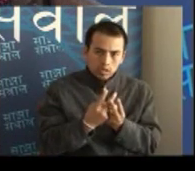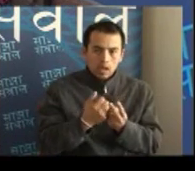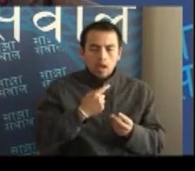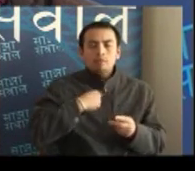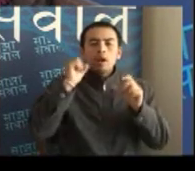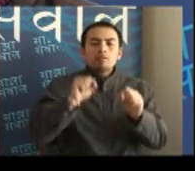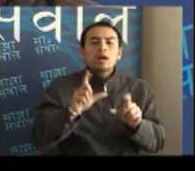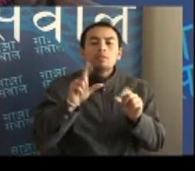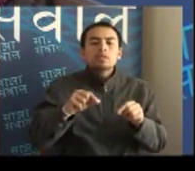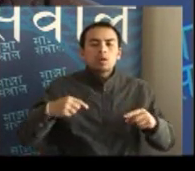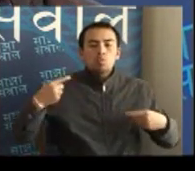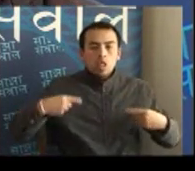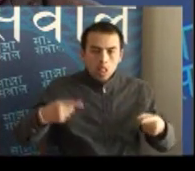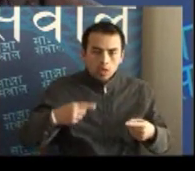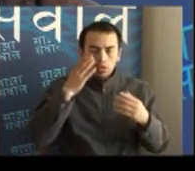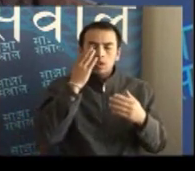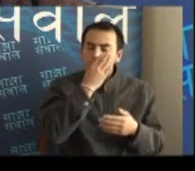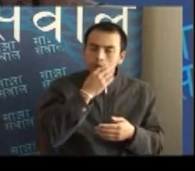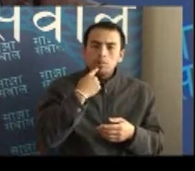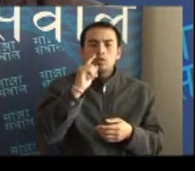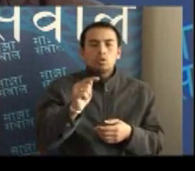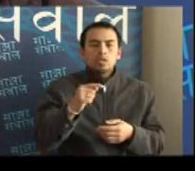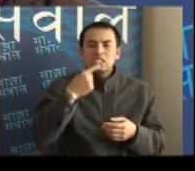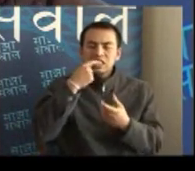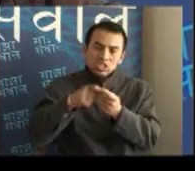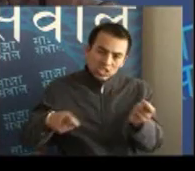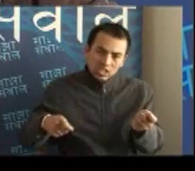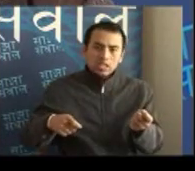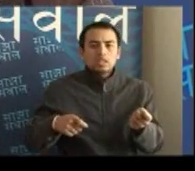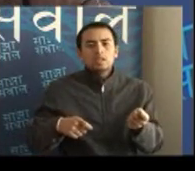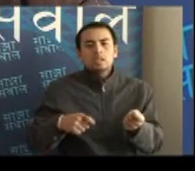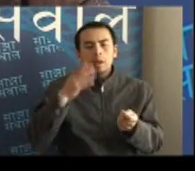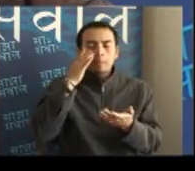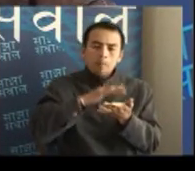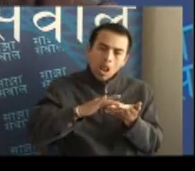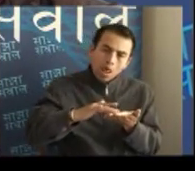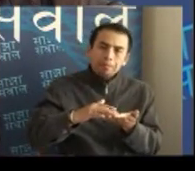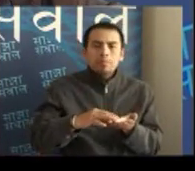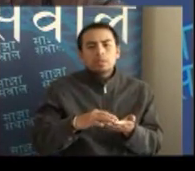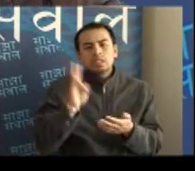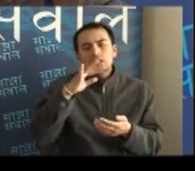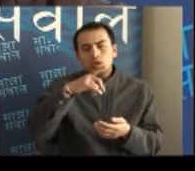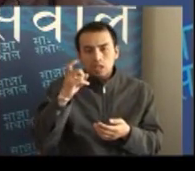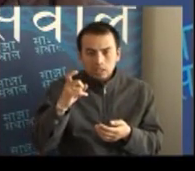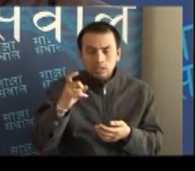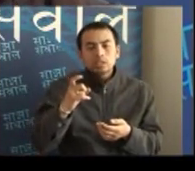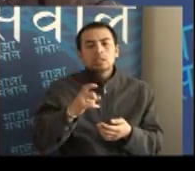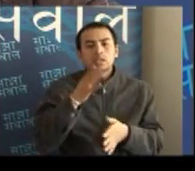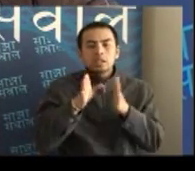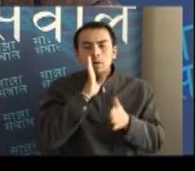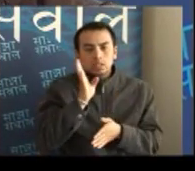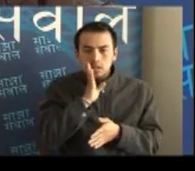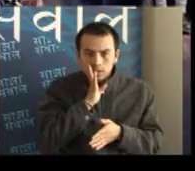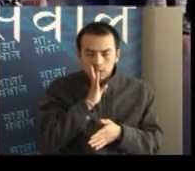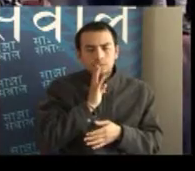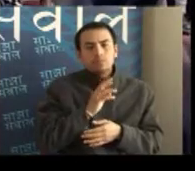मलाई आवश्यकता भनेको व्हिल चेयरको त्यसो दृष्टिबिनलाई भनेको सेतो छडी अनि त्यसै ब्रेन लिपि भए शिक्षाको लागि भयो अनि त्यस पछाडि